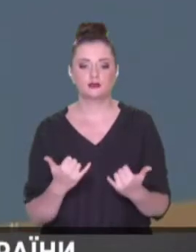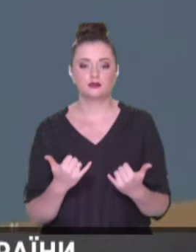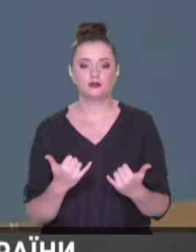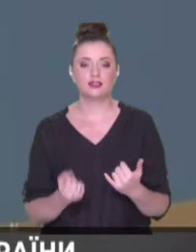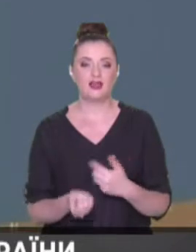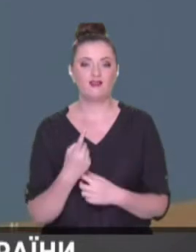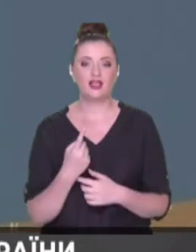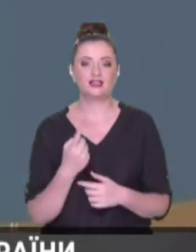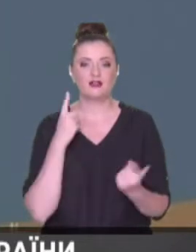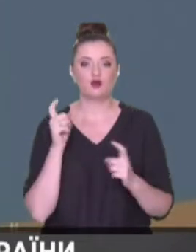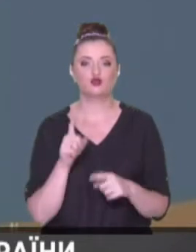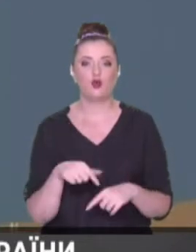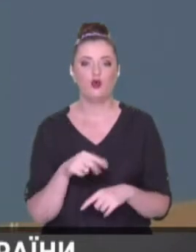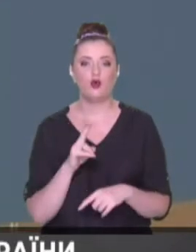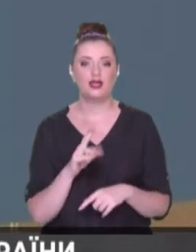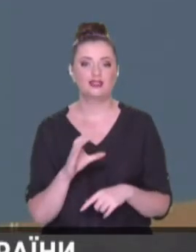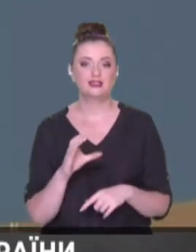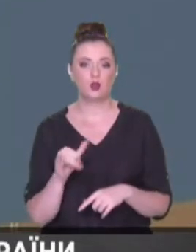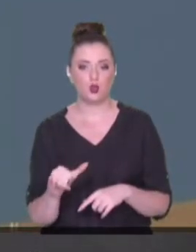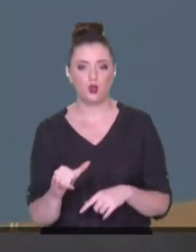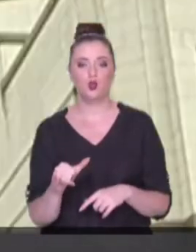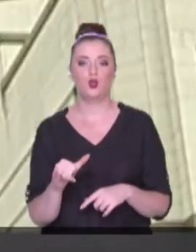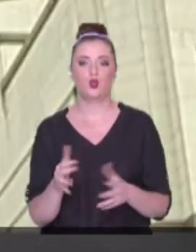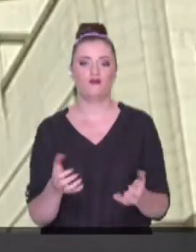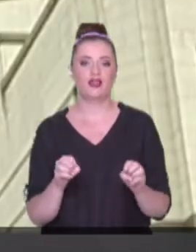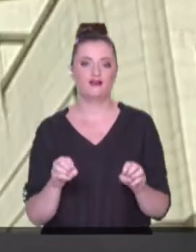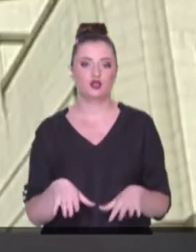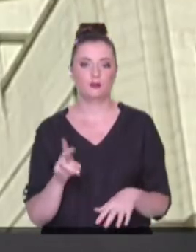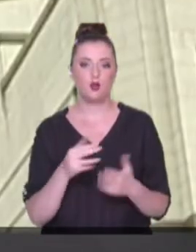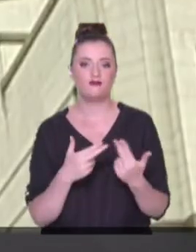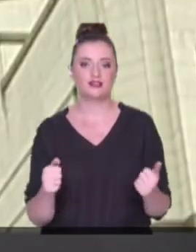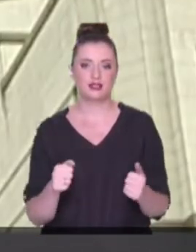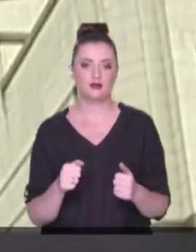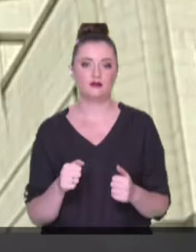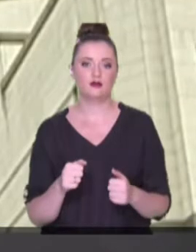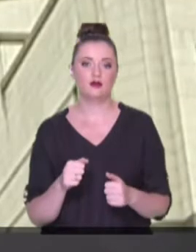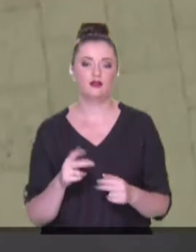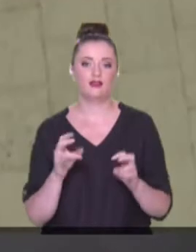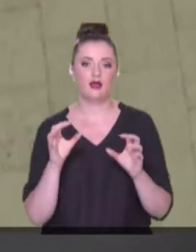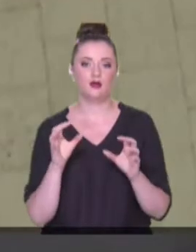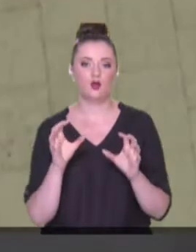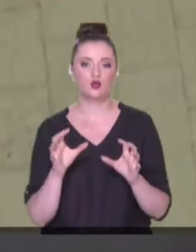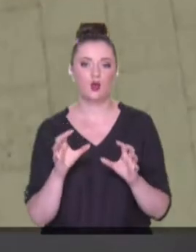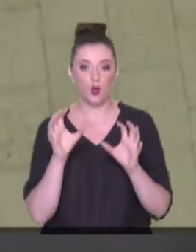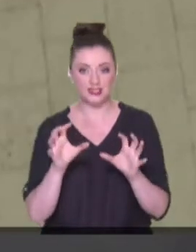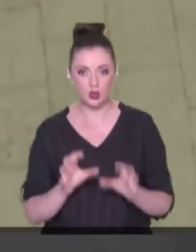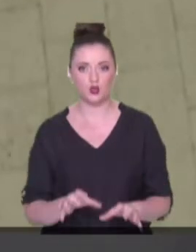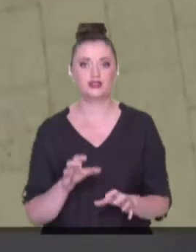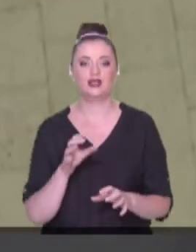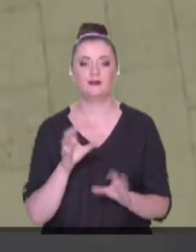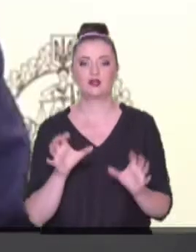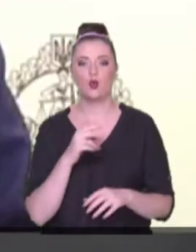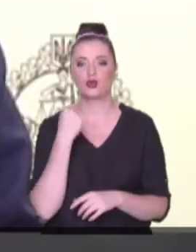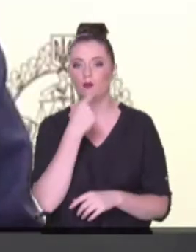з'явилася інформація, що Конституційний суд ухвалив рішення про визнання конституційним закону про мову, те, що зараз говорять, що це